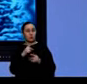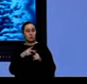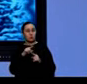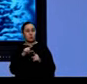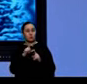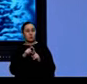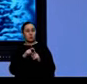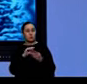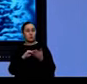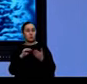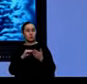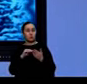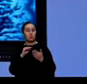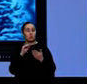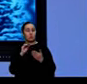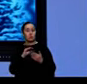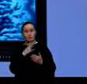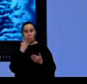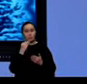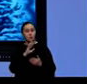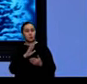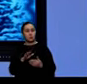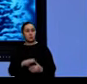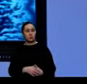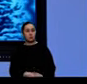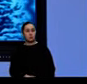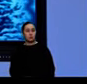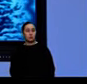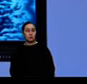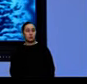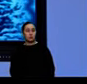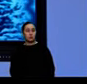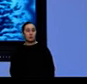albatta o'sha so'zni yozib qo'yishni unutmang.